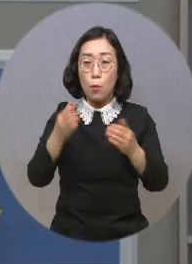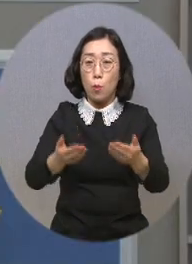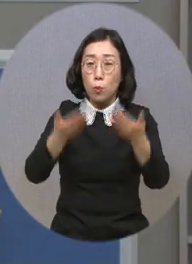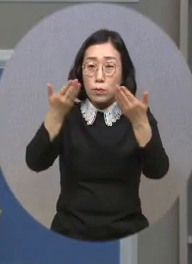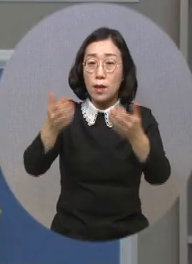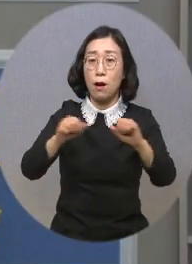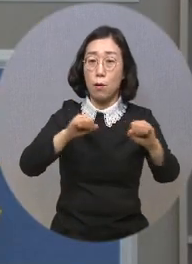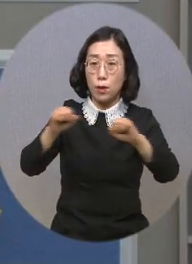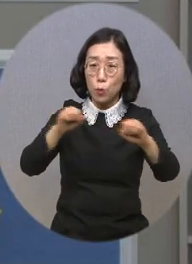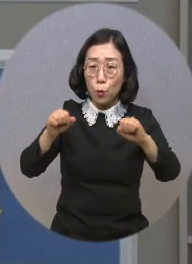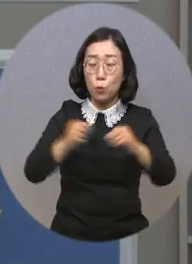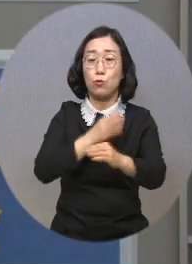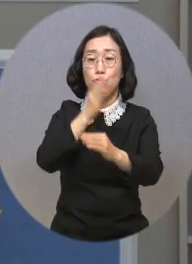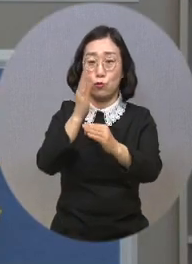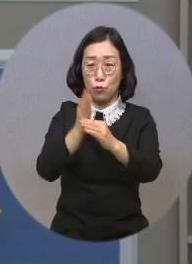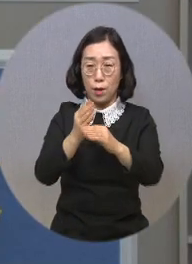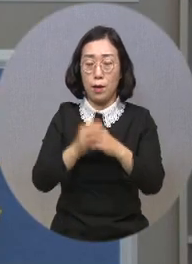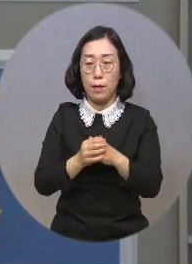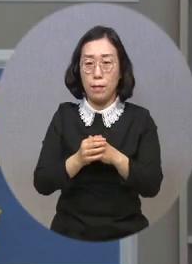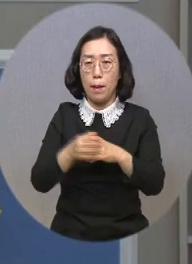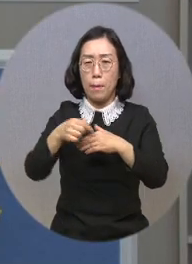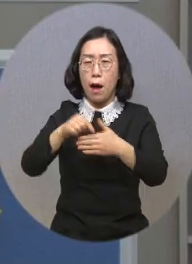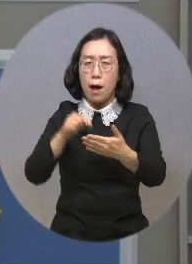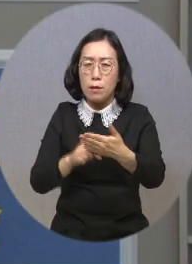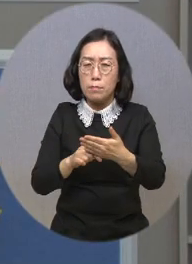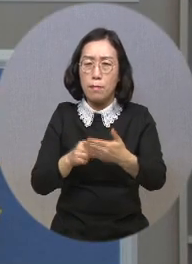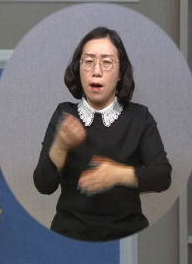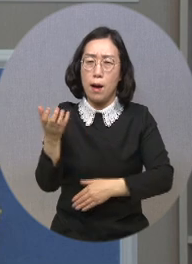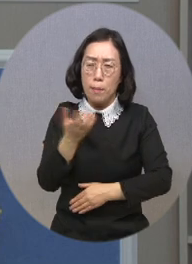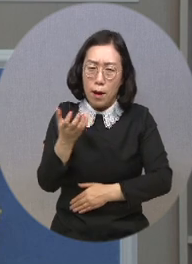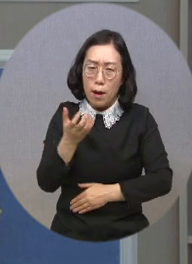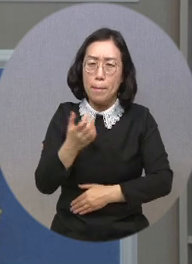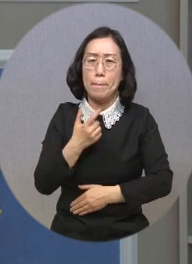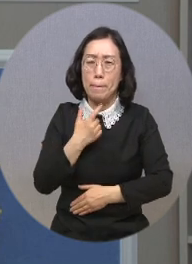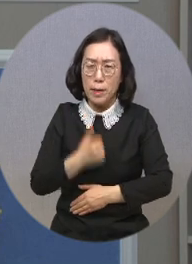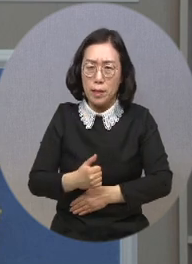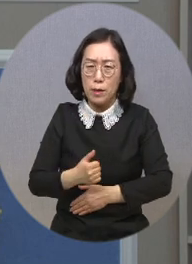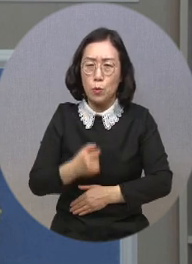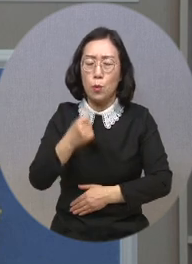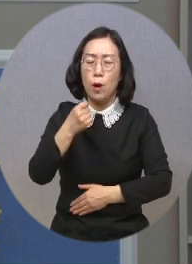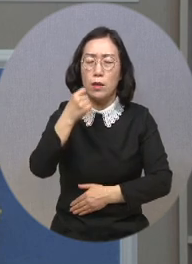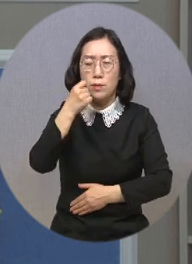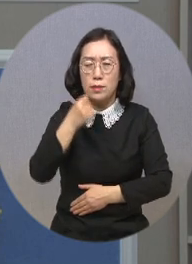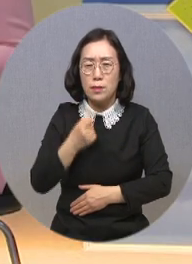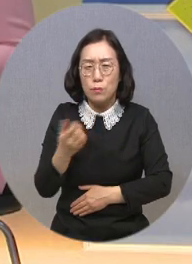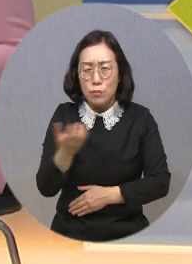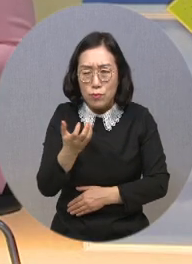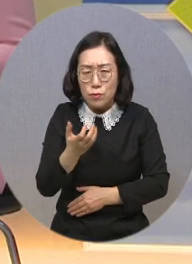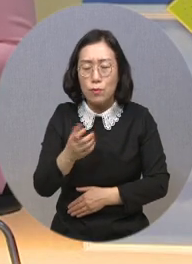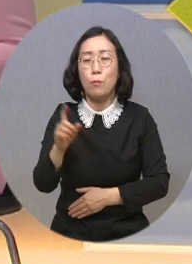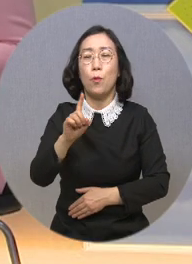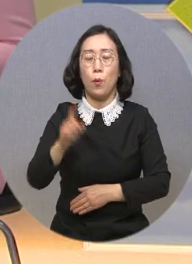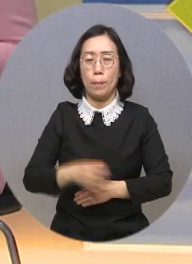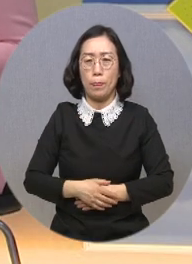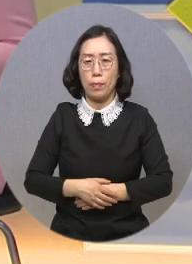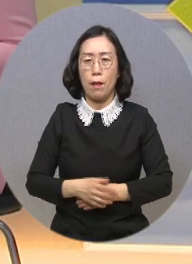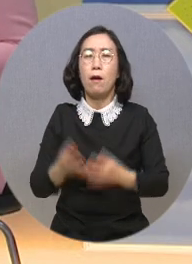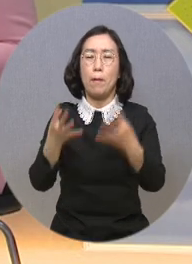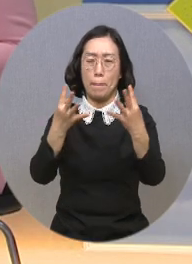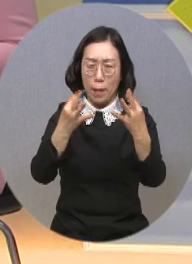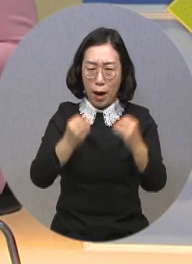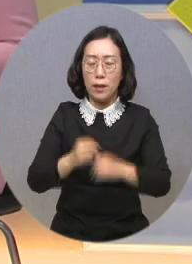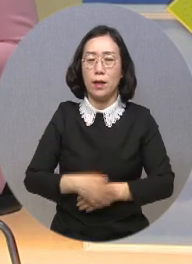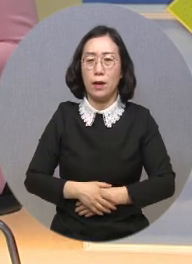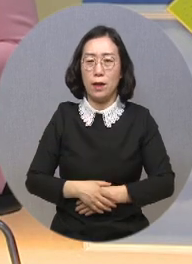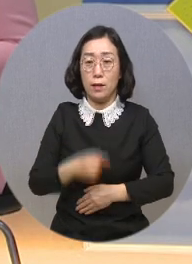봉사활동 하시는 중에 혹시 네. 뭐 마음 아팠던 일이라든지 슬픈 일 뭐 이런 게 있었을까요 혹시? 많죠.